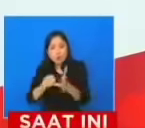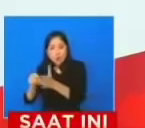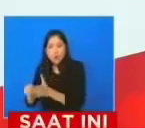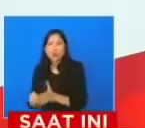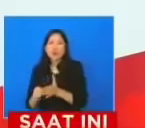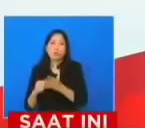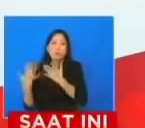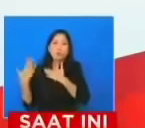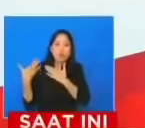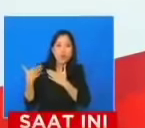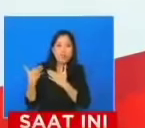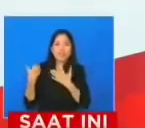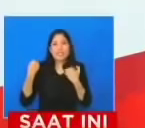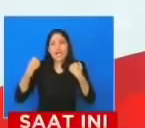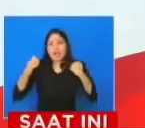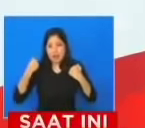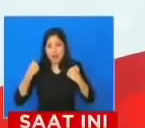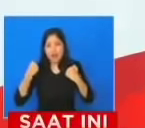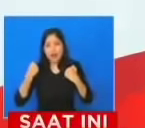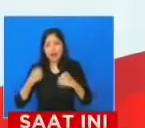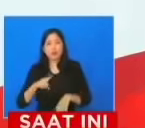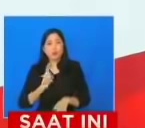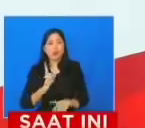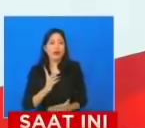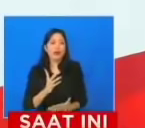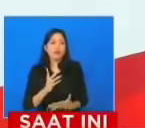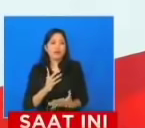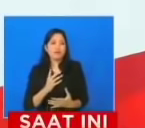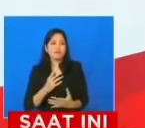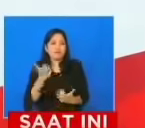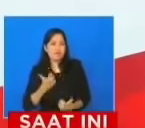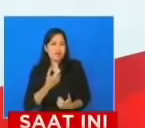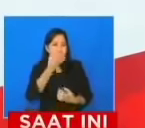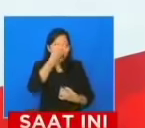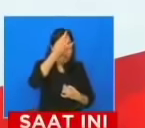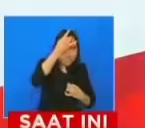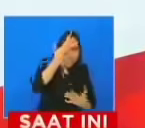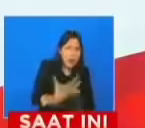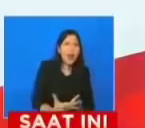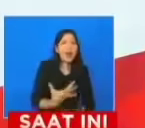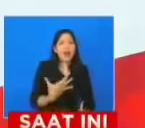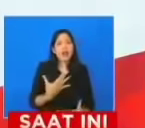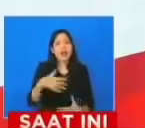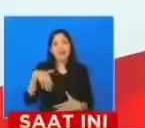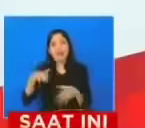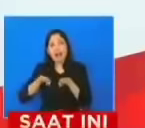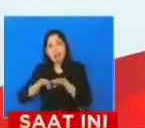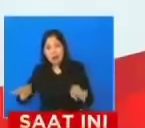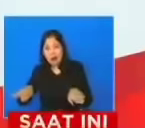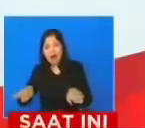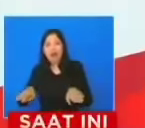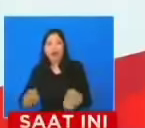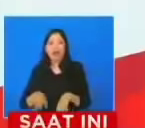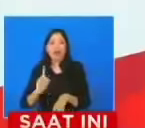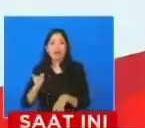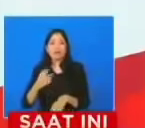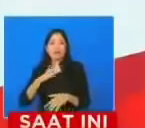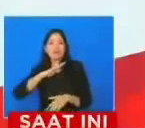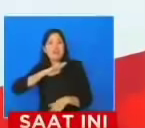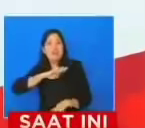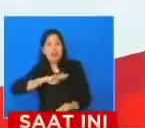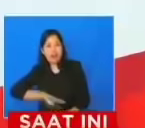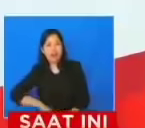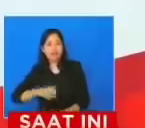kesehatan agar bisa lebih profesional, lebih aman, lebih